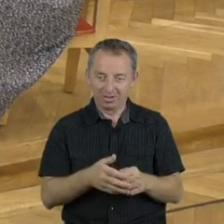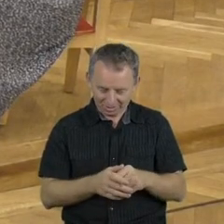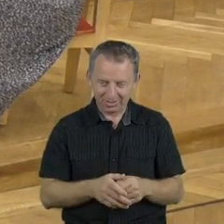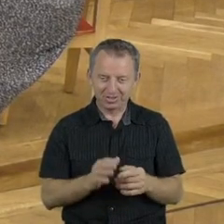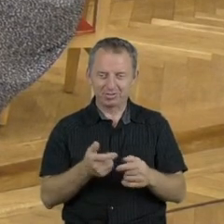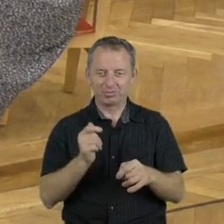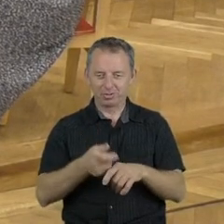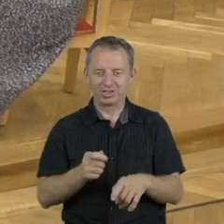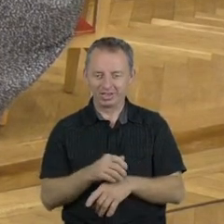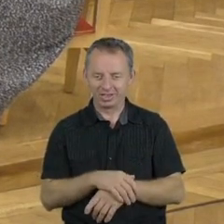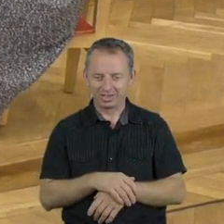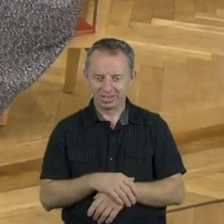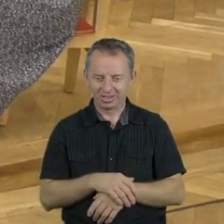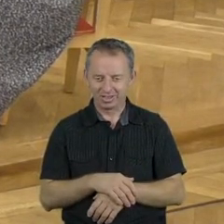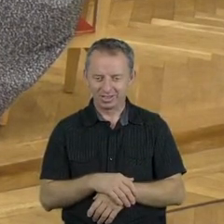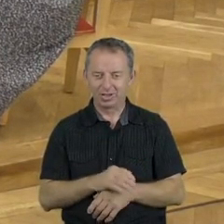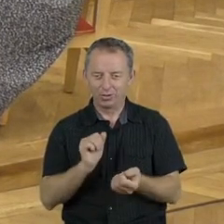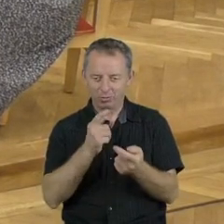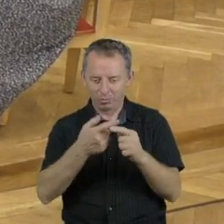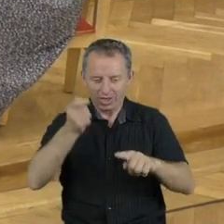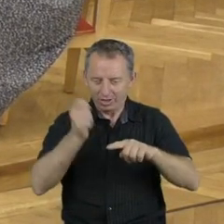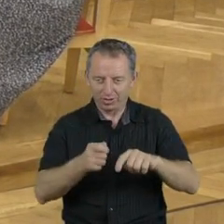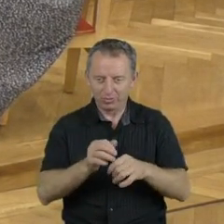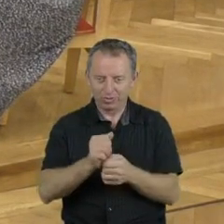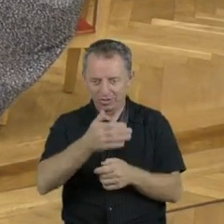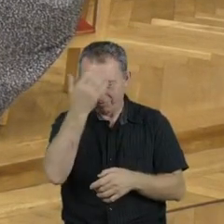palca uszkodził, nie wiemy.